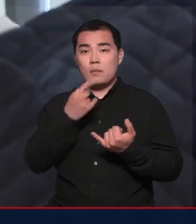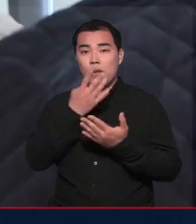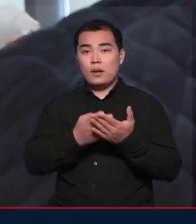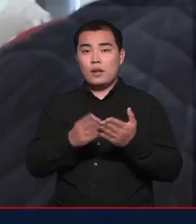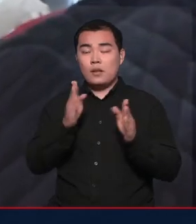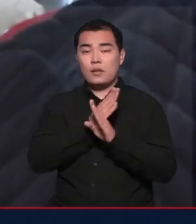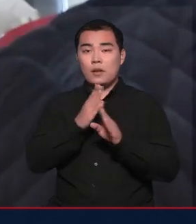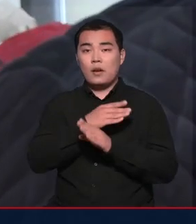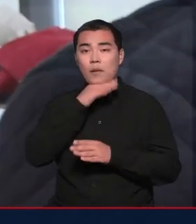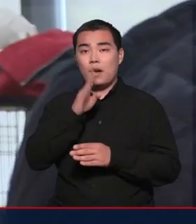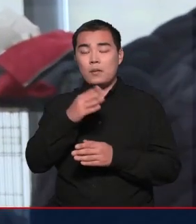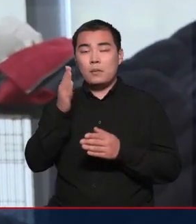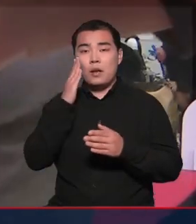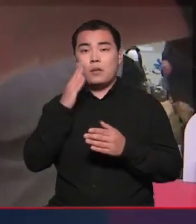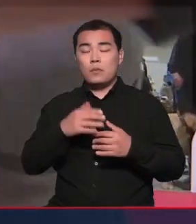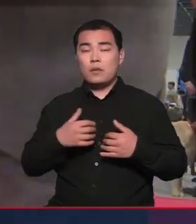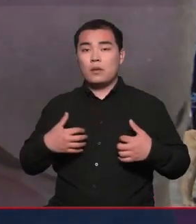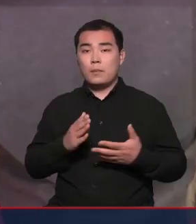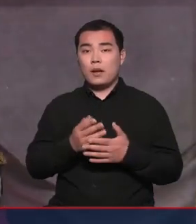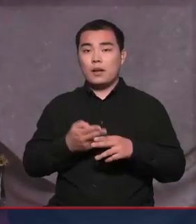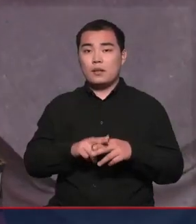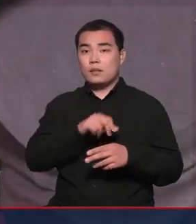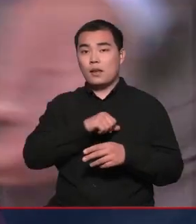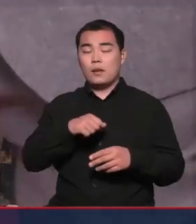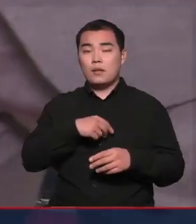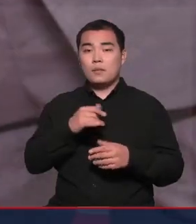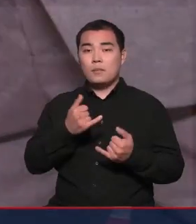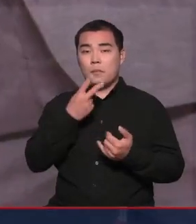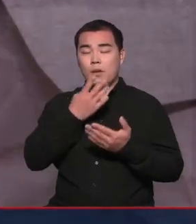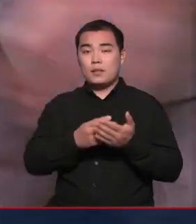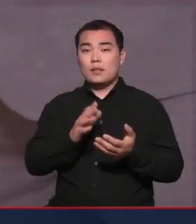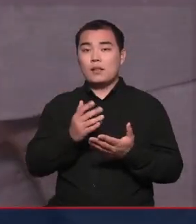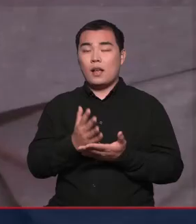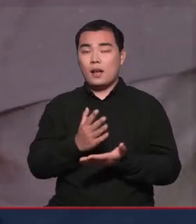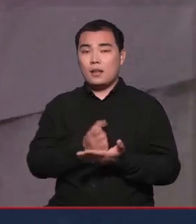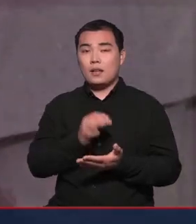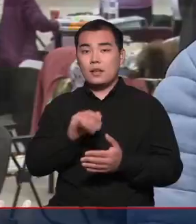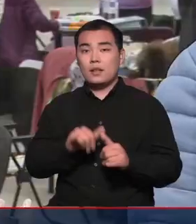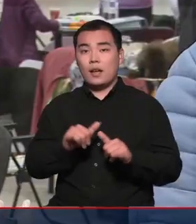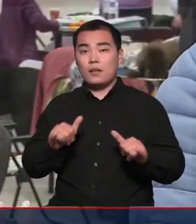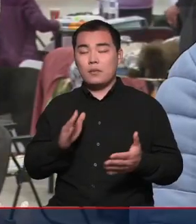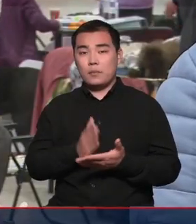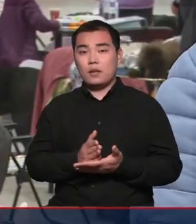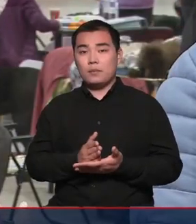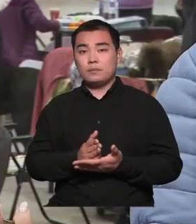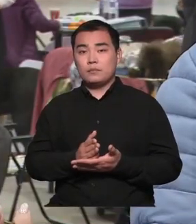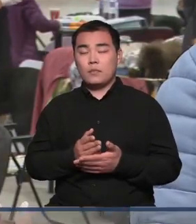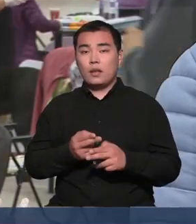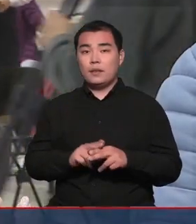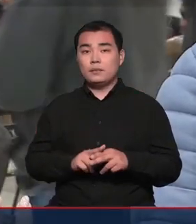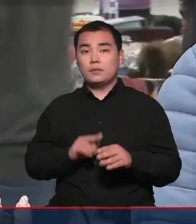имеется достаточное поголовье. Ведется генетическая и племенная работа по ее сохранению и разведению. По результатам этой